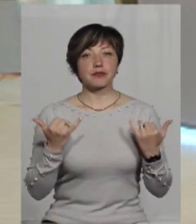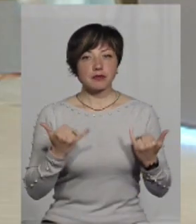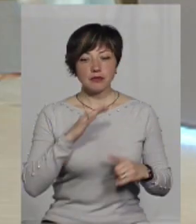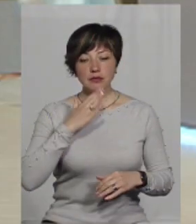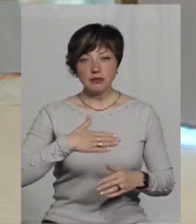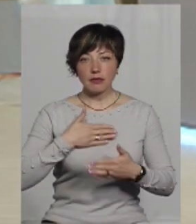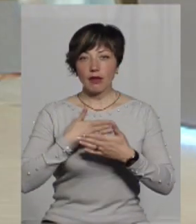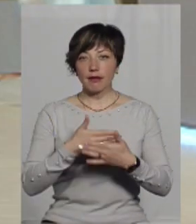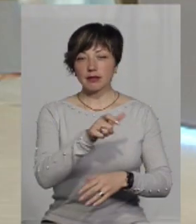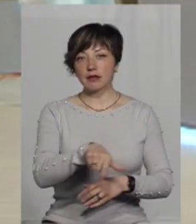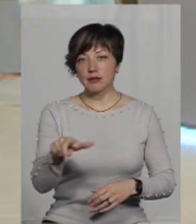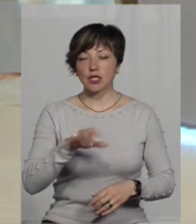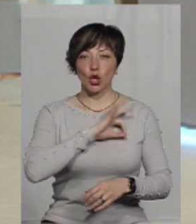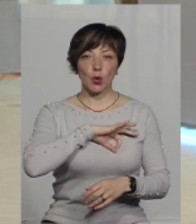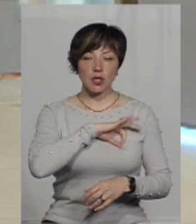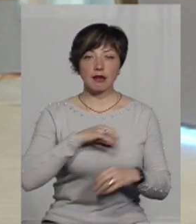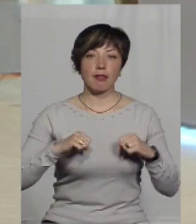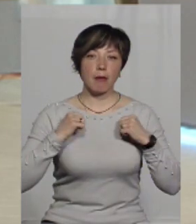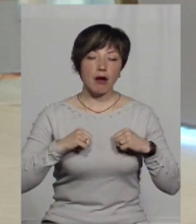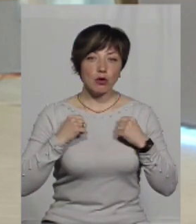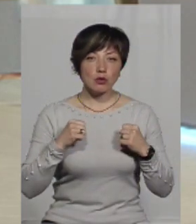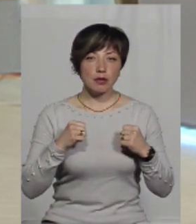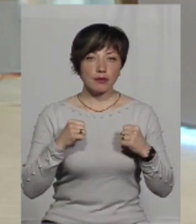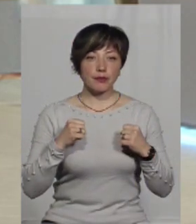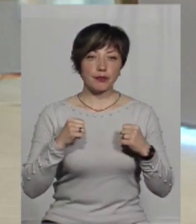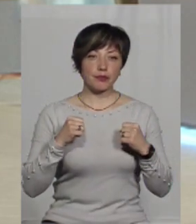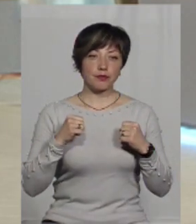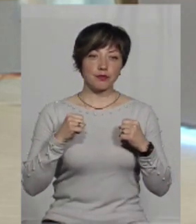зараз наші громадські активісти, юристи намагаються